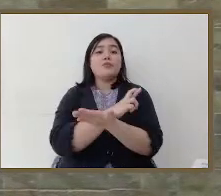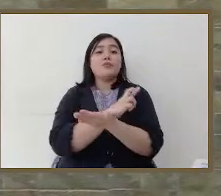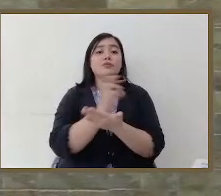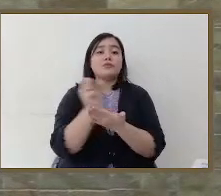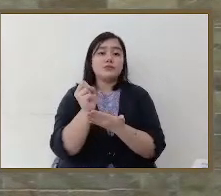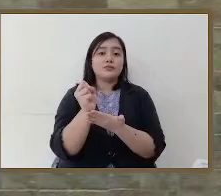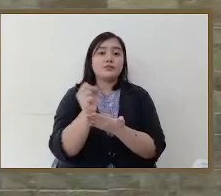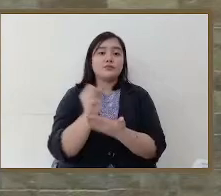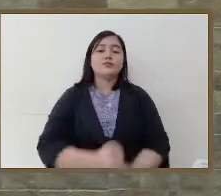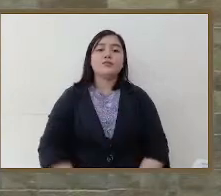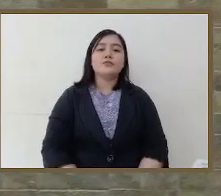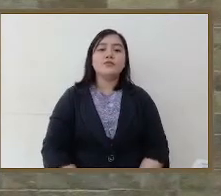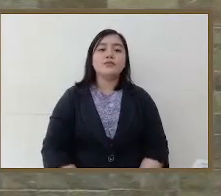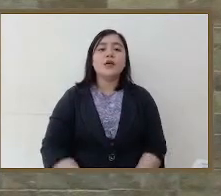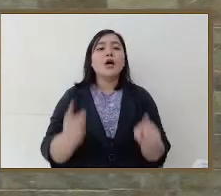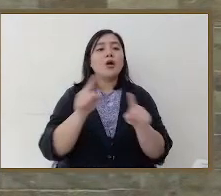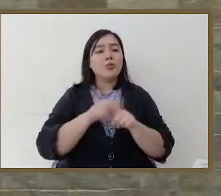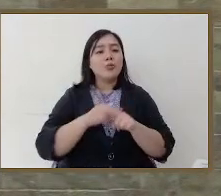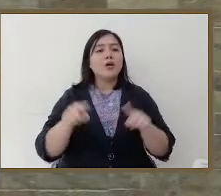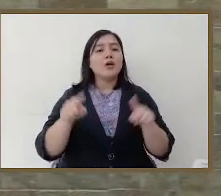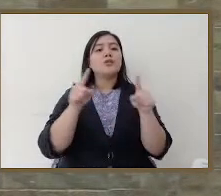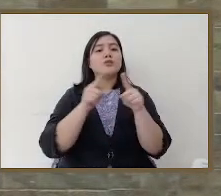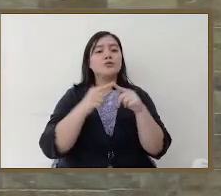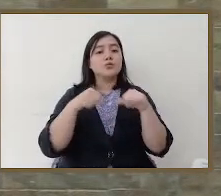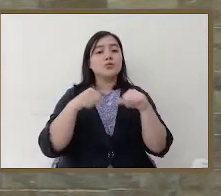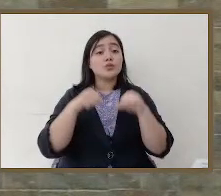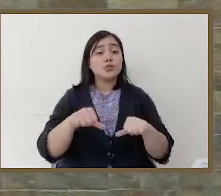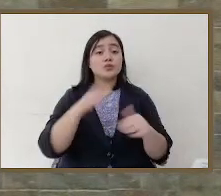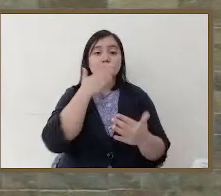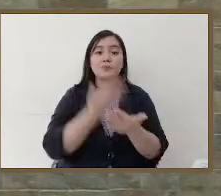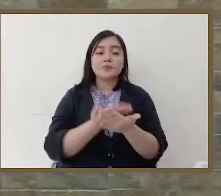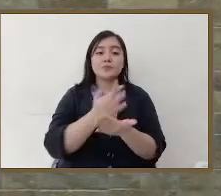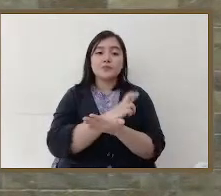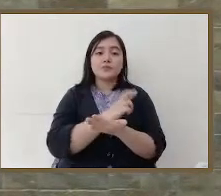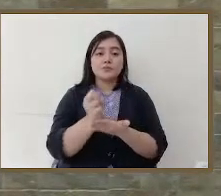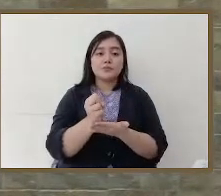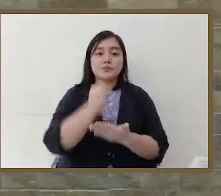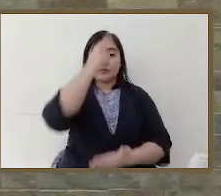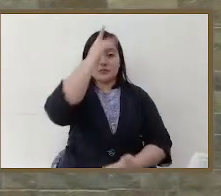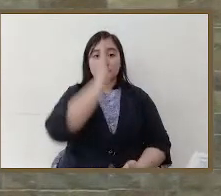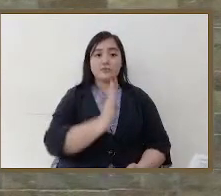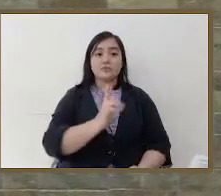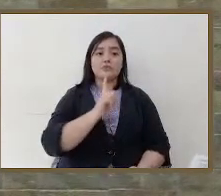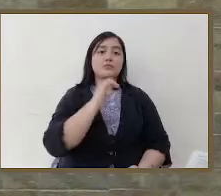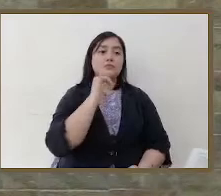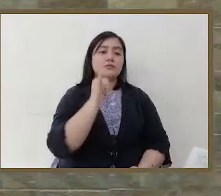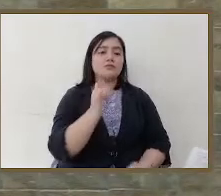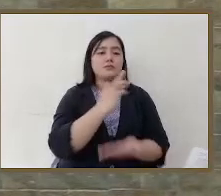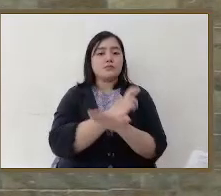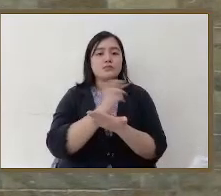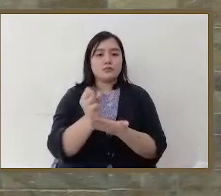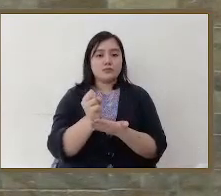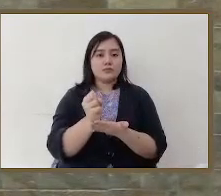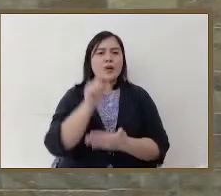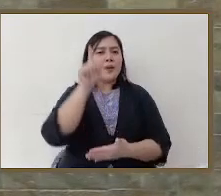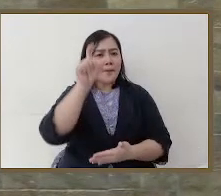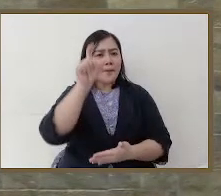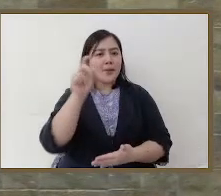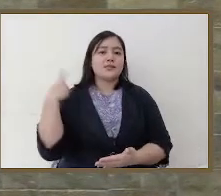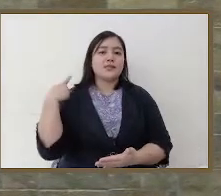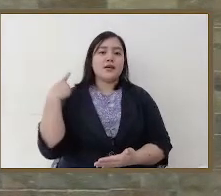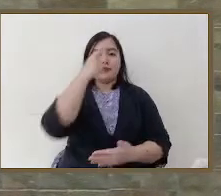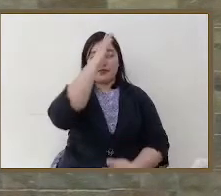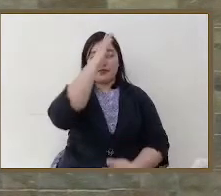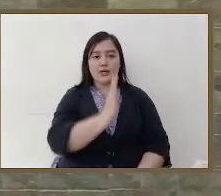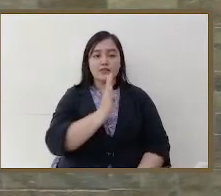something. To maintain a good relationship, to maintain a godly relationship, you need God in the home.